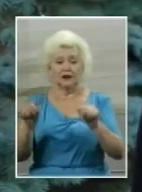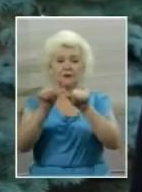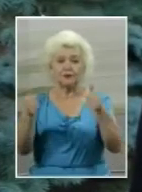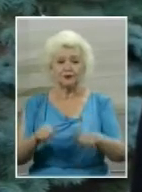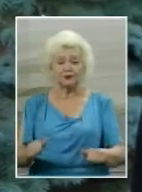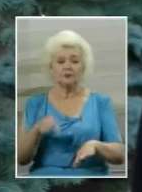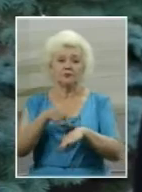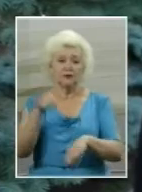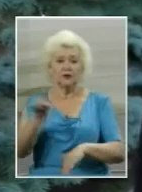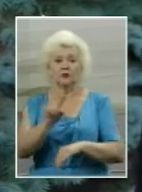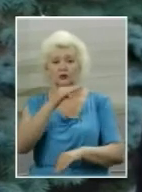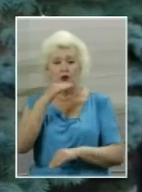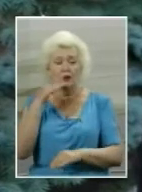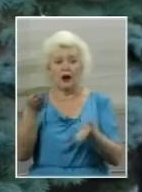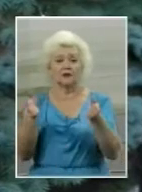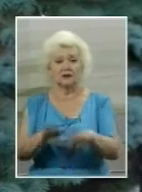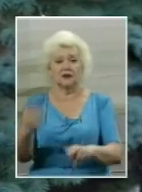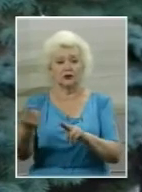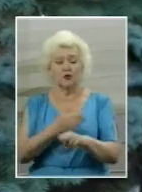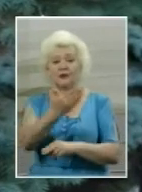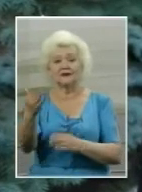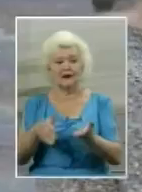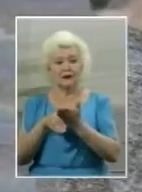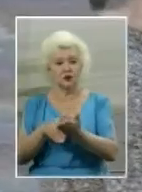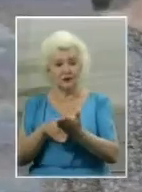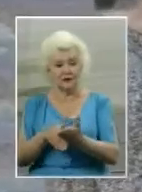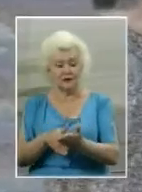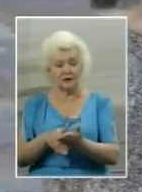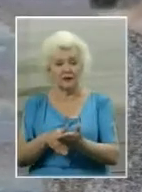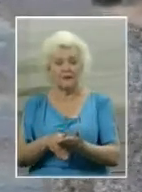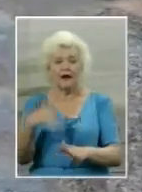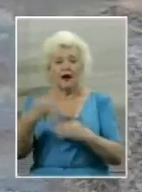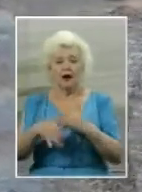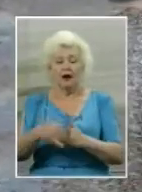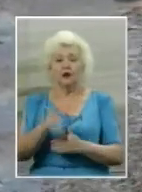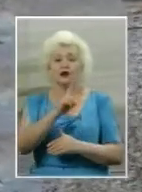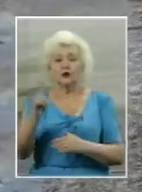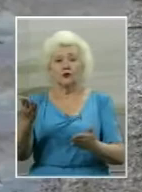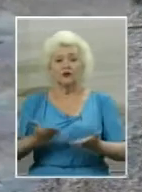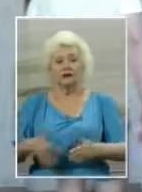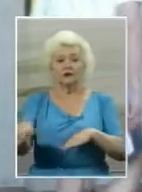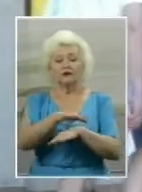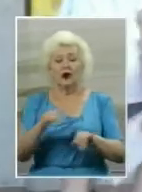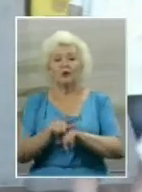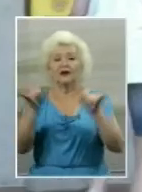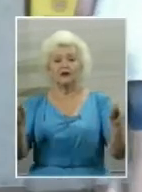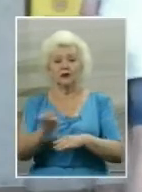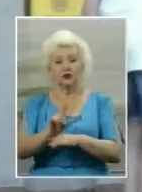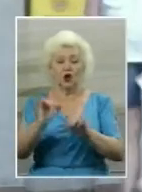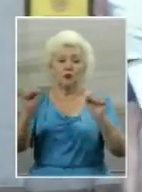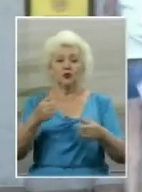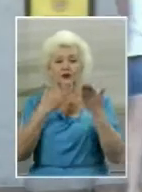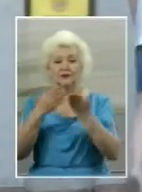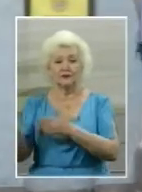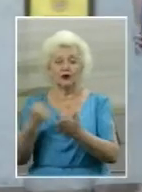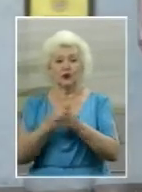оформити, чувствують, що багато залишаться без цієї субсидії. Херсонців, кого житлова площа перевищує норми, можуть